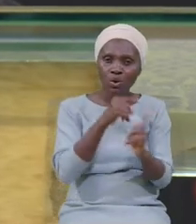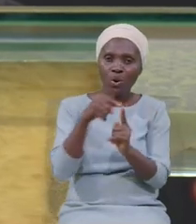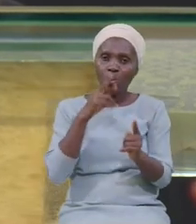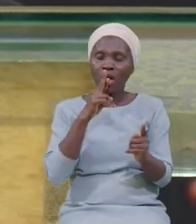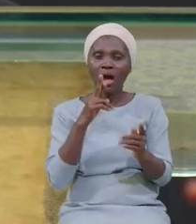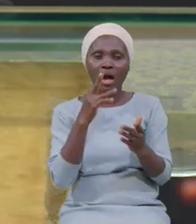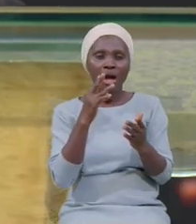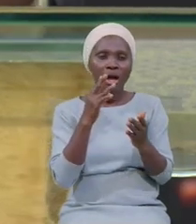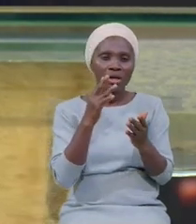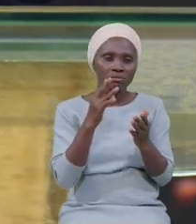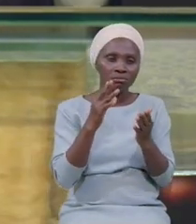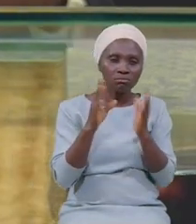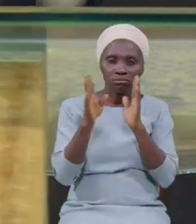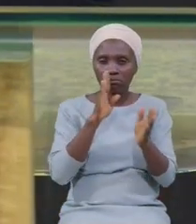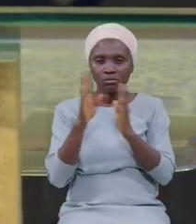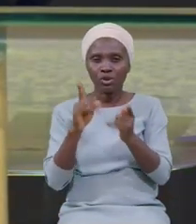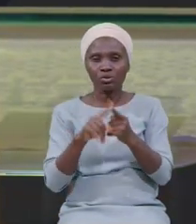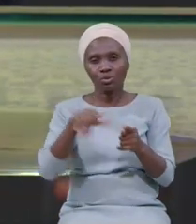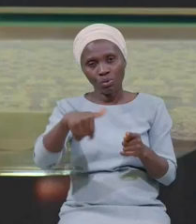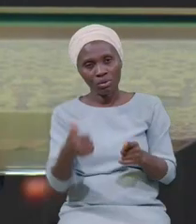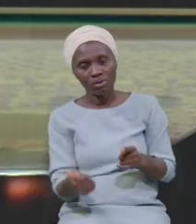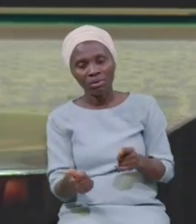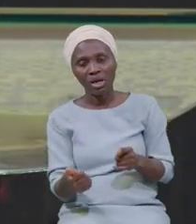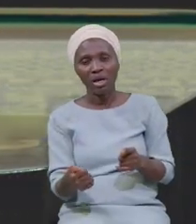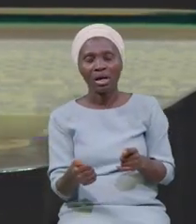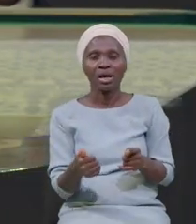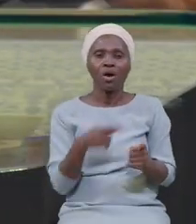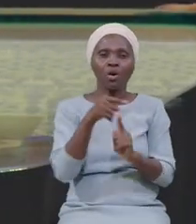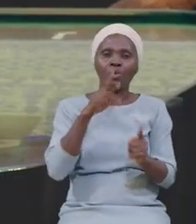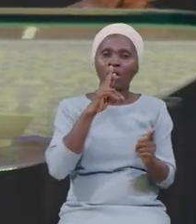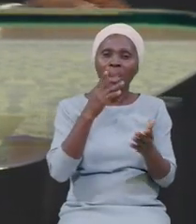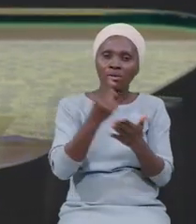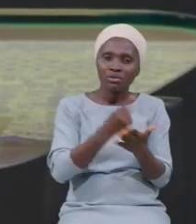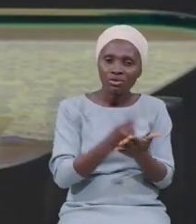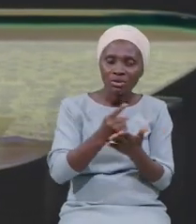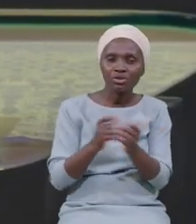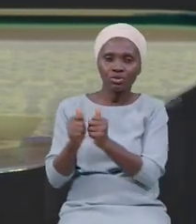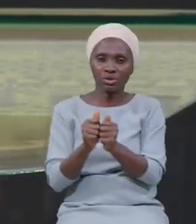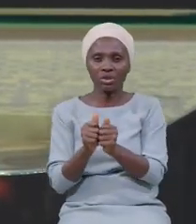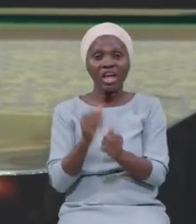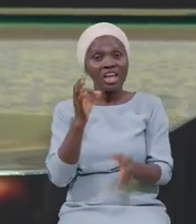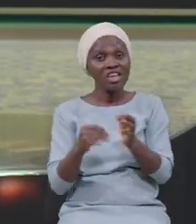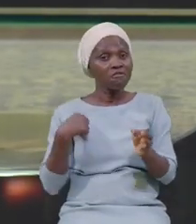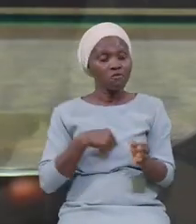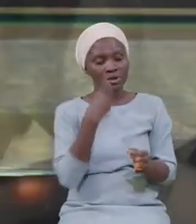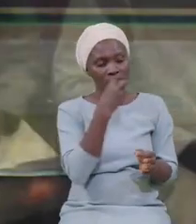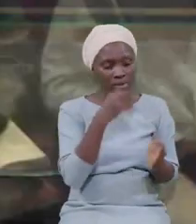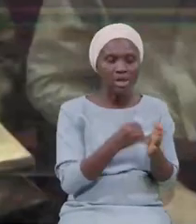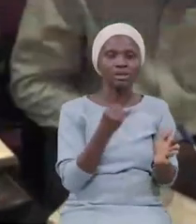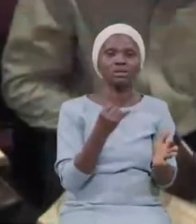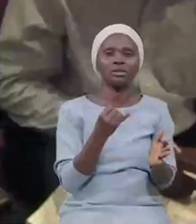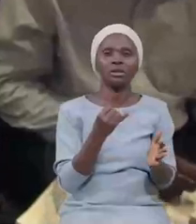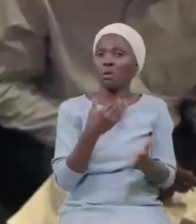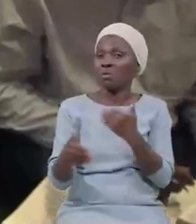nous le disons au bureau, quel que soit ce que les gens du monde disent, ils n'ont pas le dernier mot, nous avons